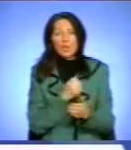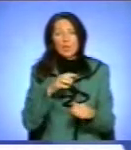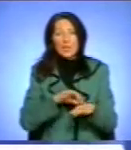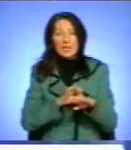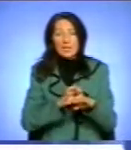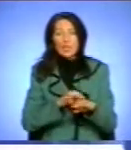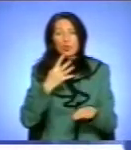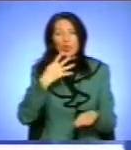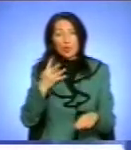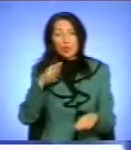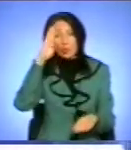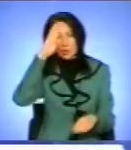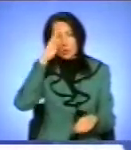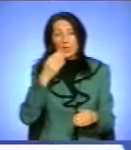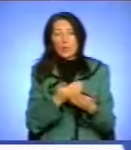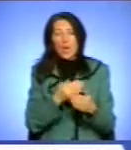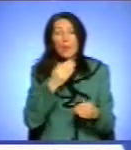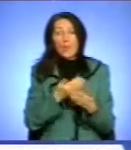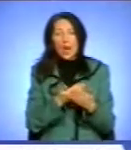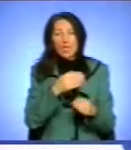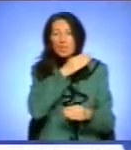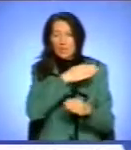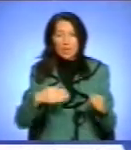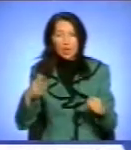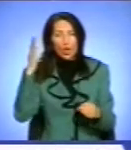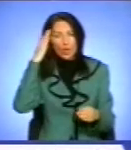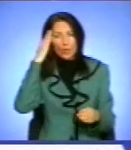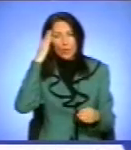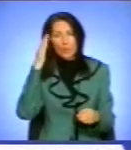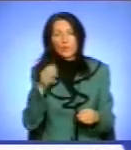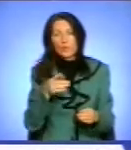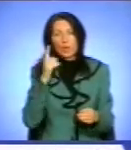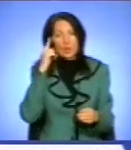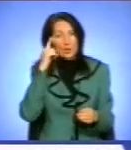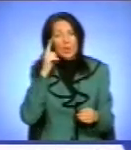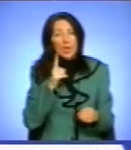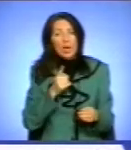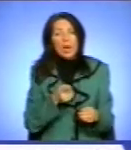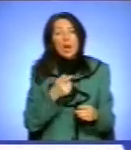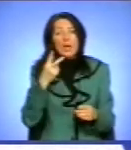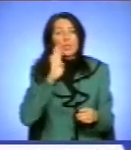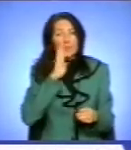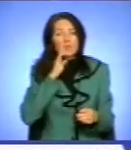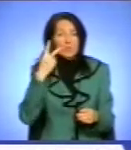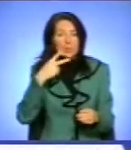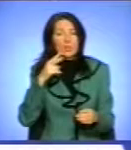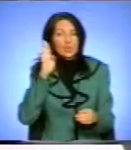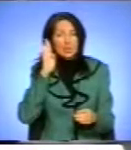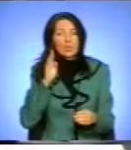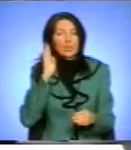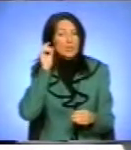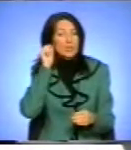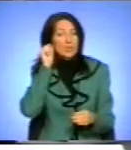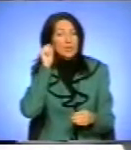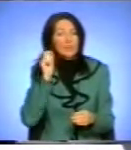44-річного місцевого жителя з майже відрізаною головою. Підозрюваною у кривавому злочині виявилася 20-річна жінка.